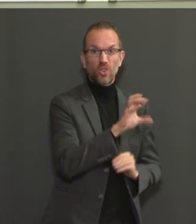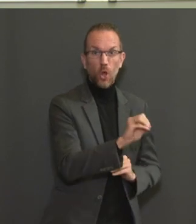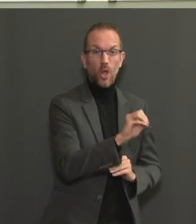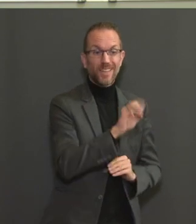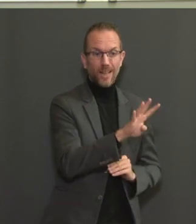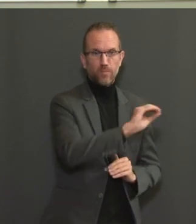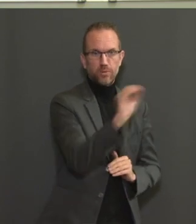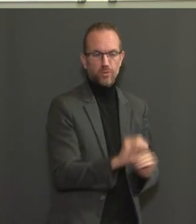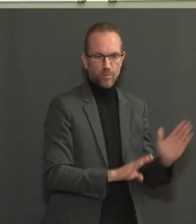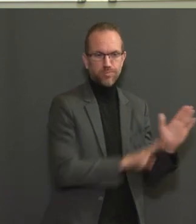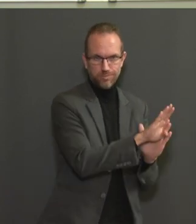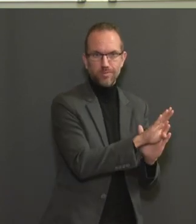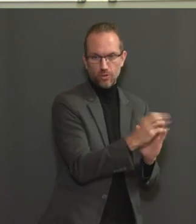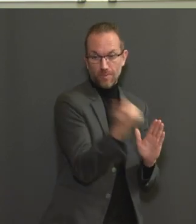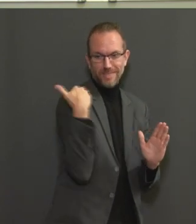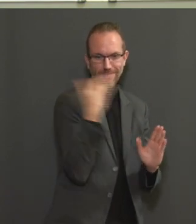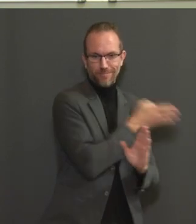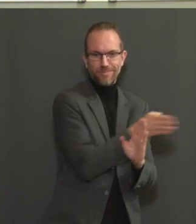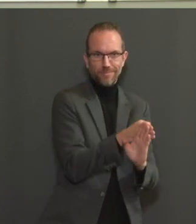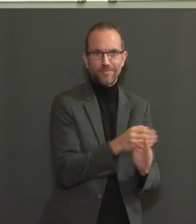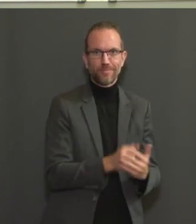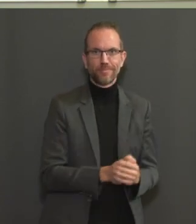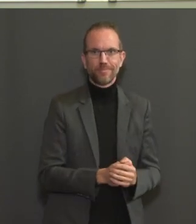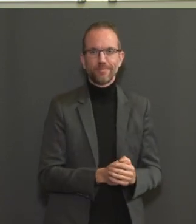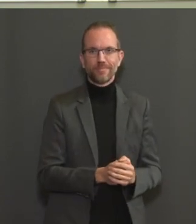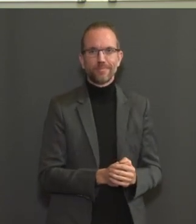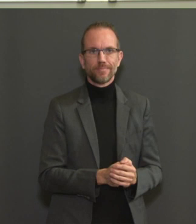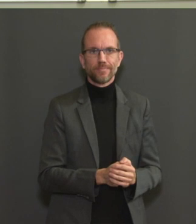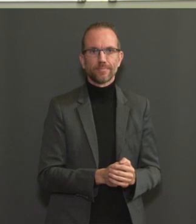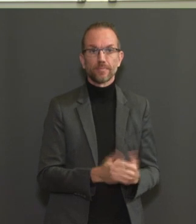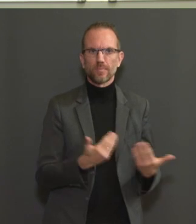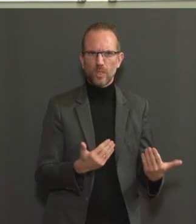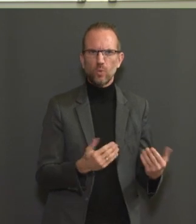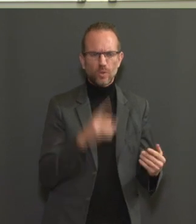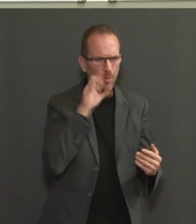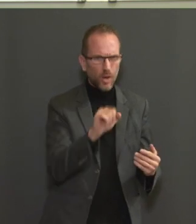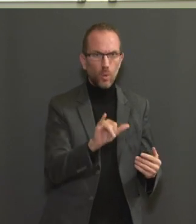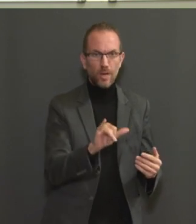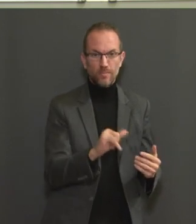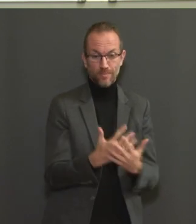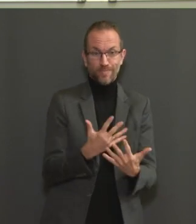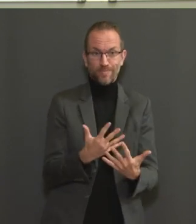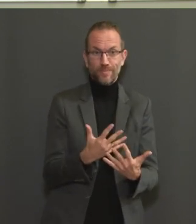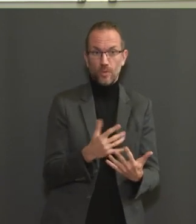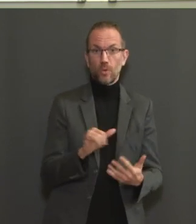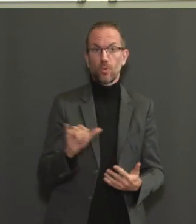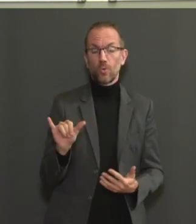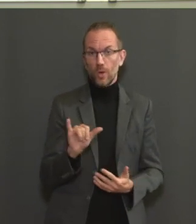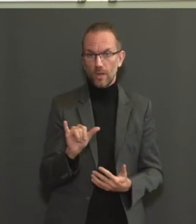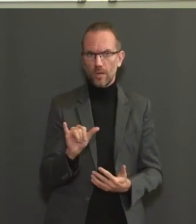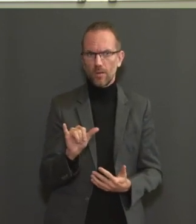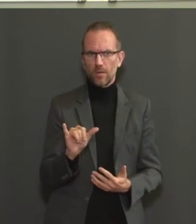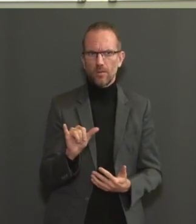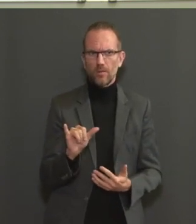34%. Actuellement, d'ailleurs, dans ce contexte-là, il est frappant de constater que le nombre de cas parmi